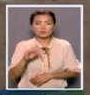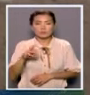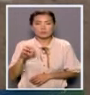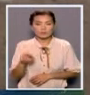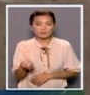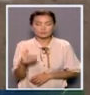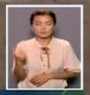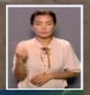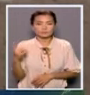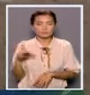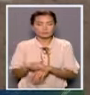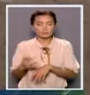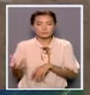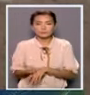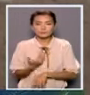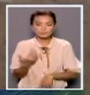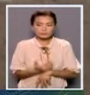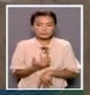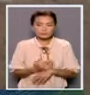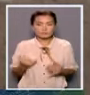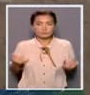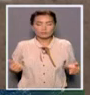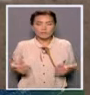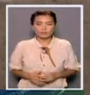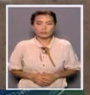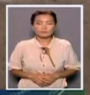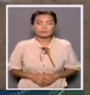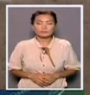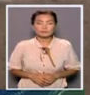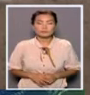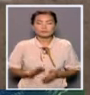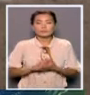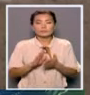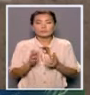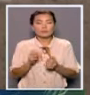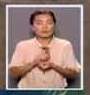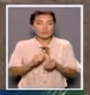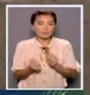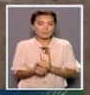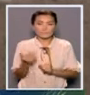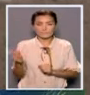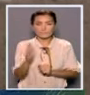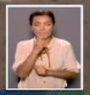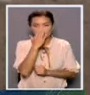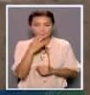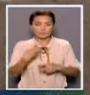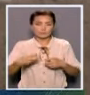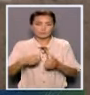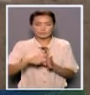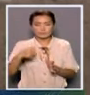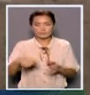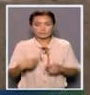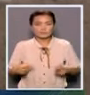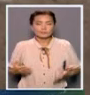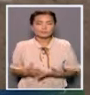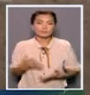беткі қабаты анықталып отыр. Ода қазіргі белгілер бойынша тақтайдың шірінділері шығып отыр. Бұл